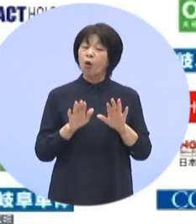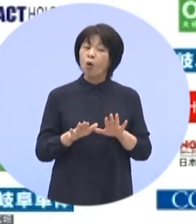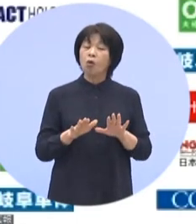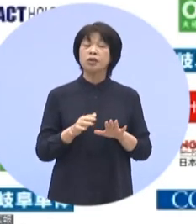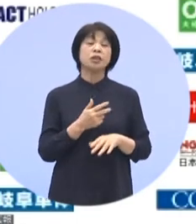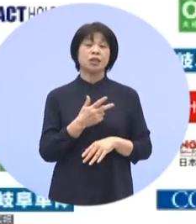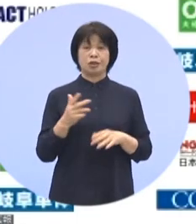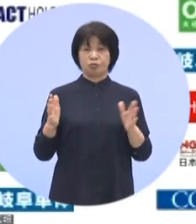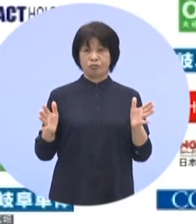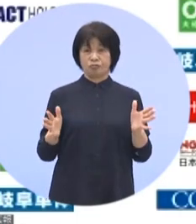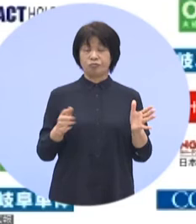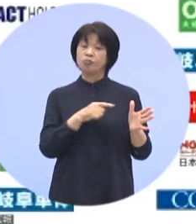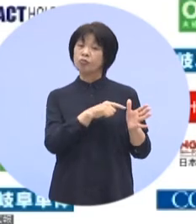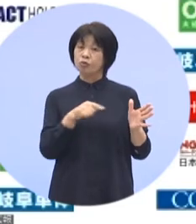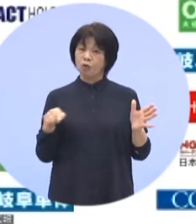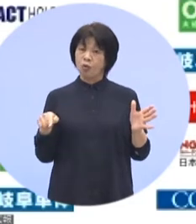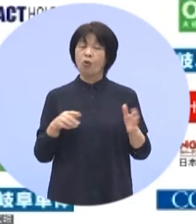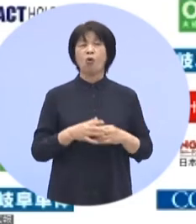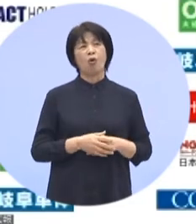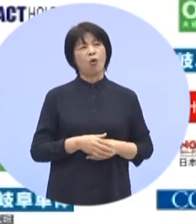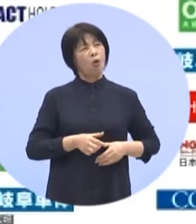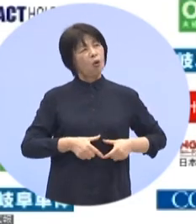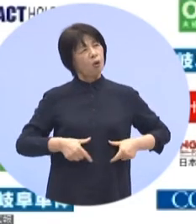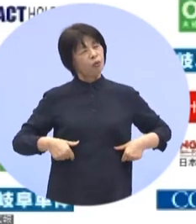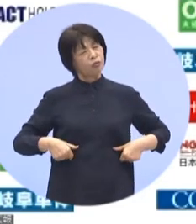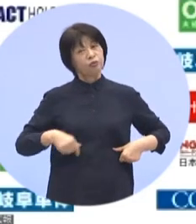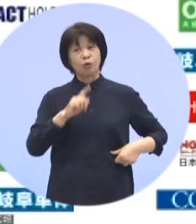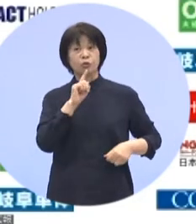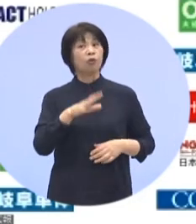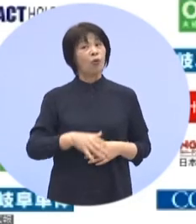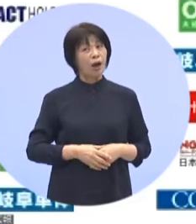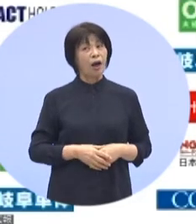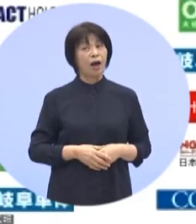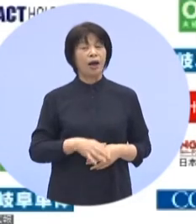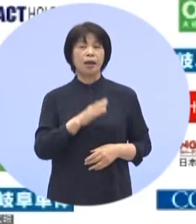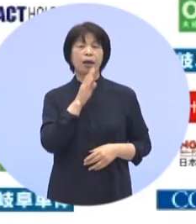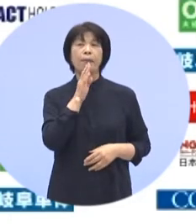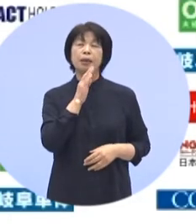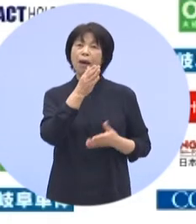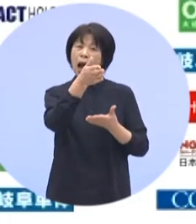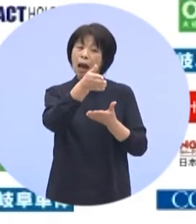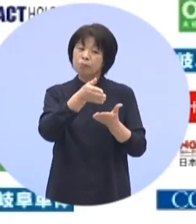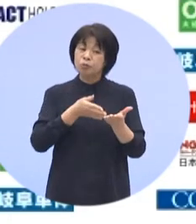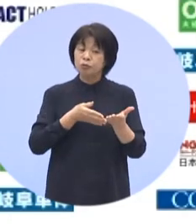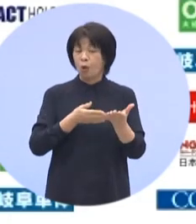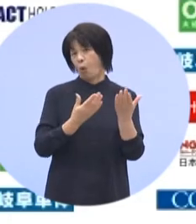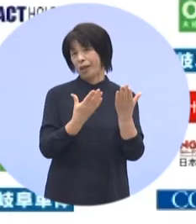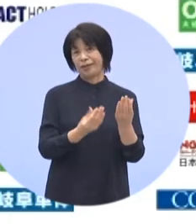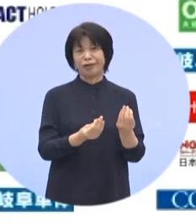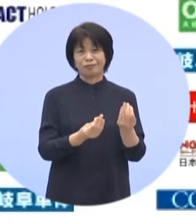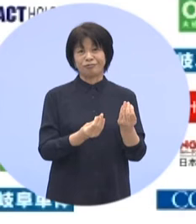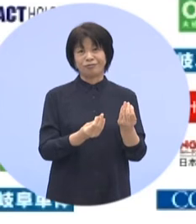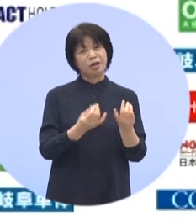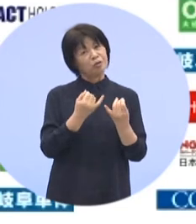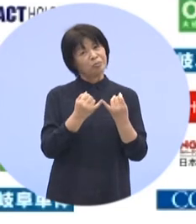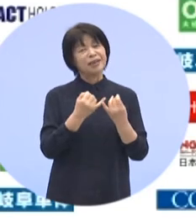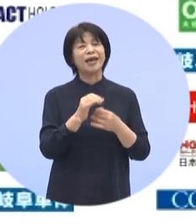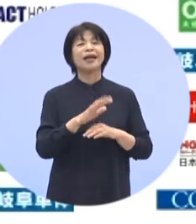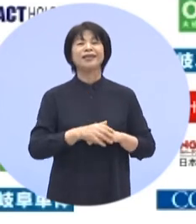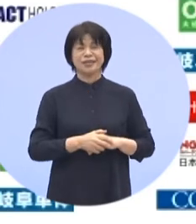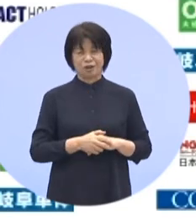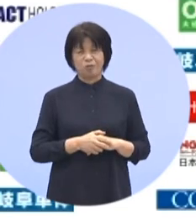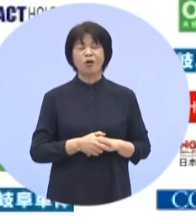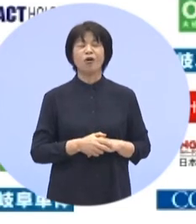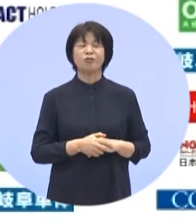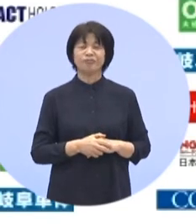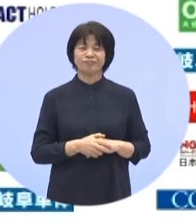の、抱負は、まあ、今シーズンもう半分終わって、夏が終わるぐ